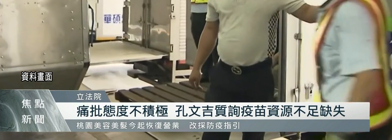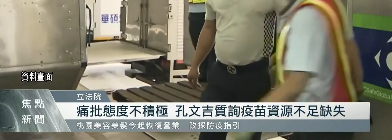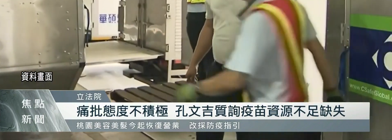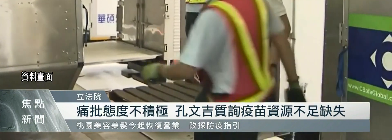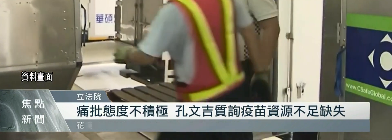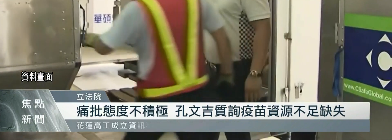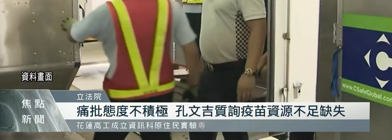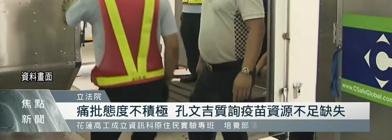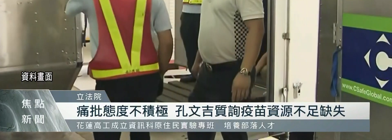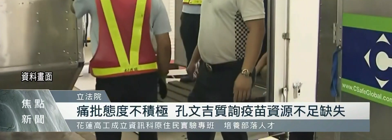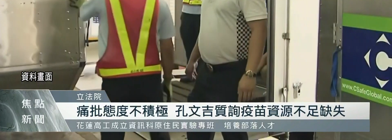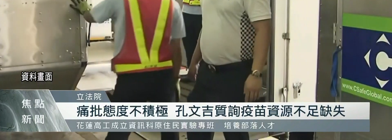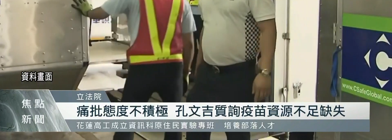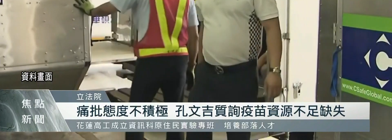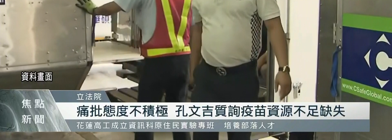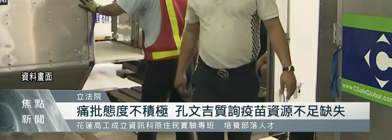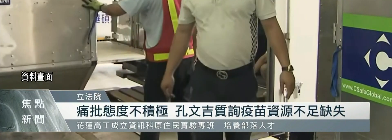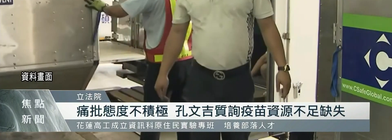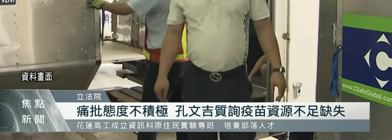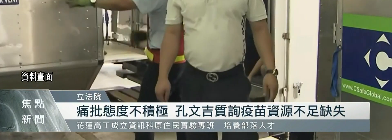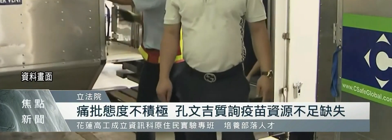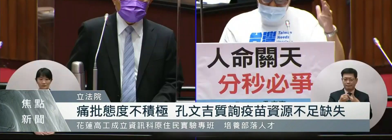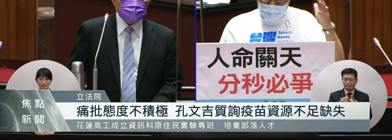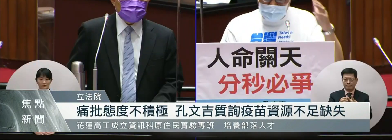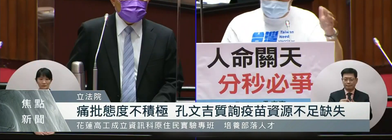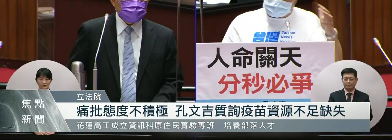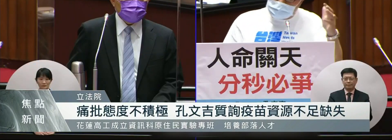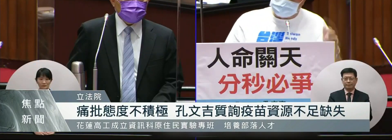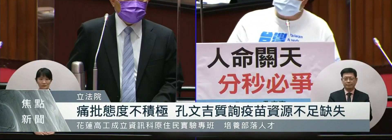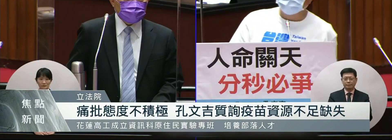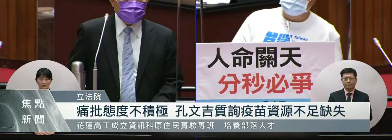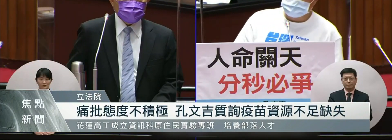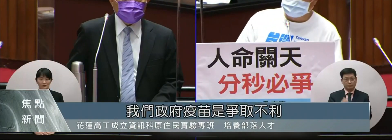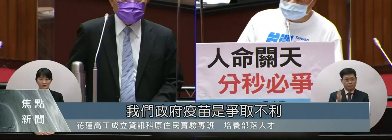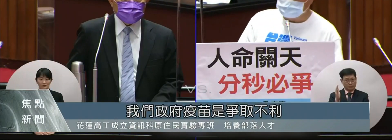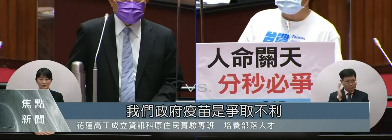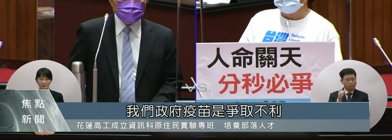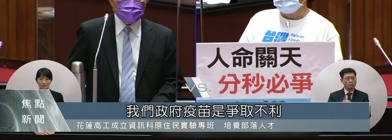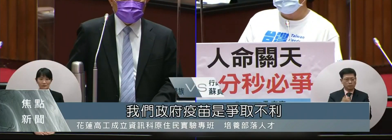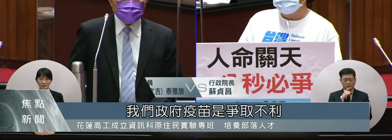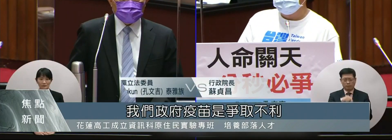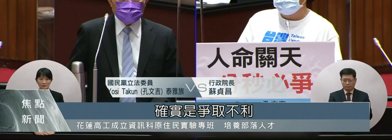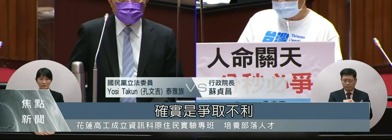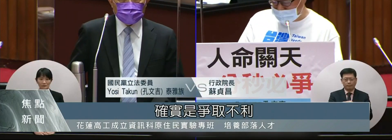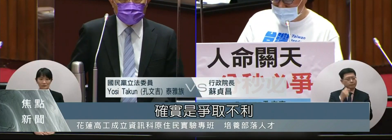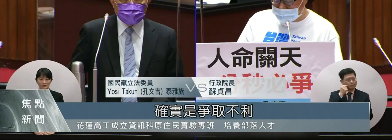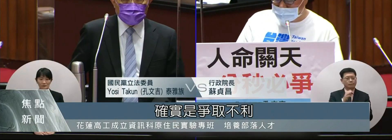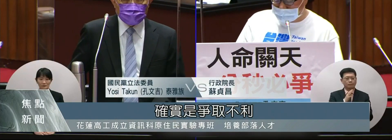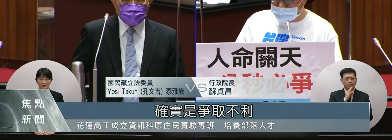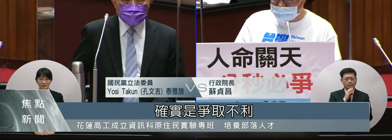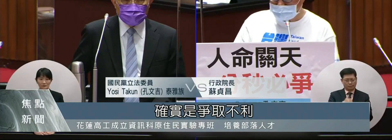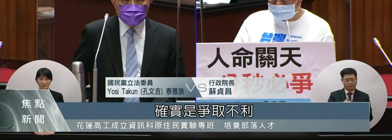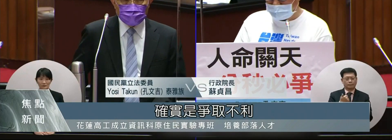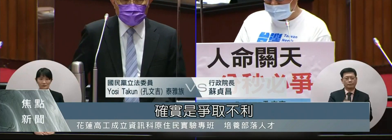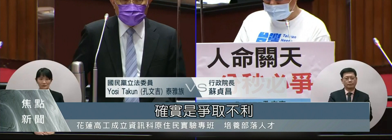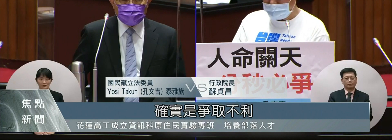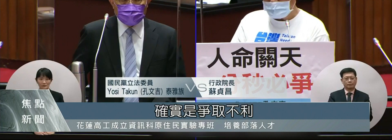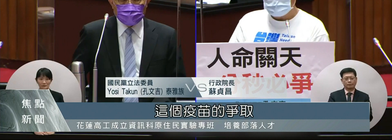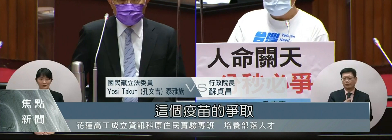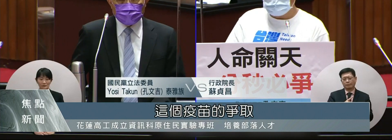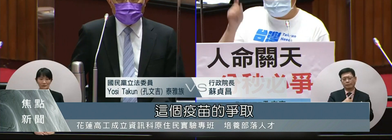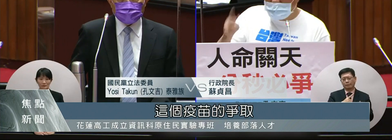更以国际媒体报道痛批政府防疫效率不彰。 我们政府疫苗是争取不利。确实是争取不利